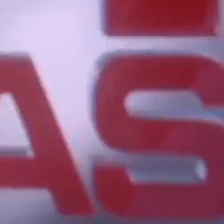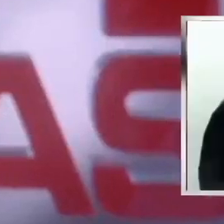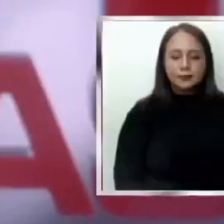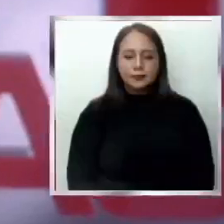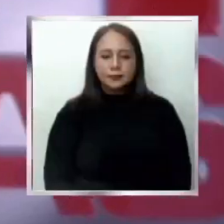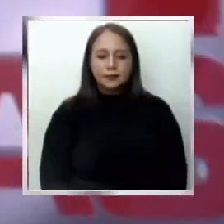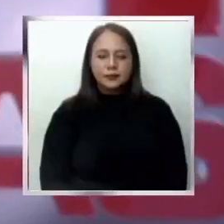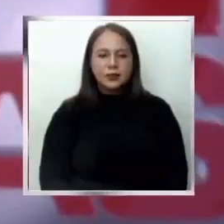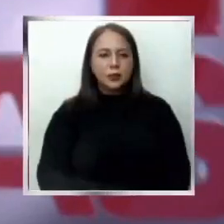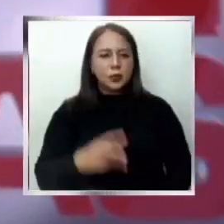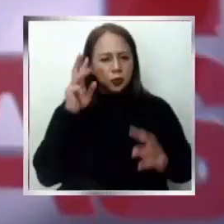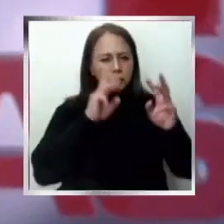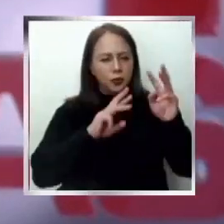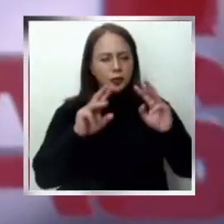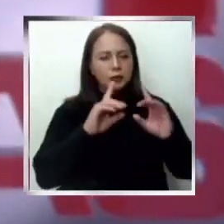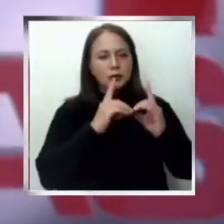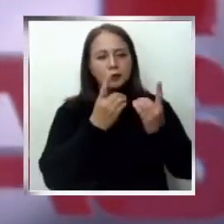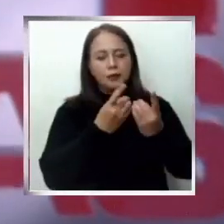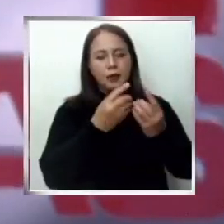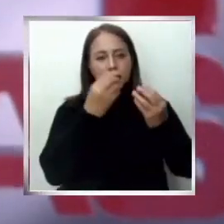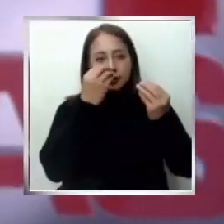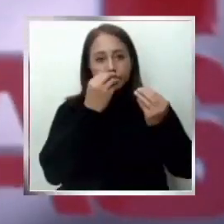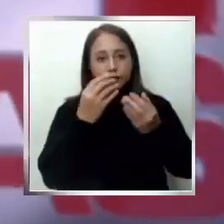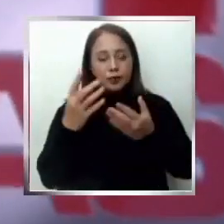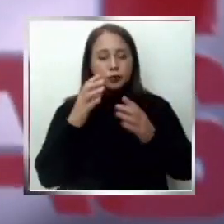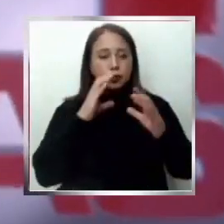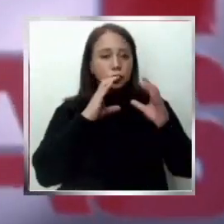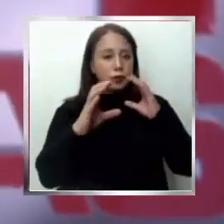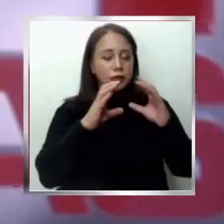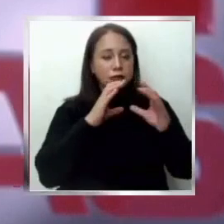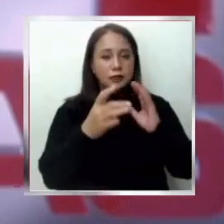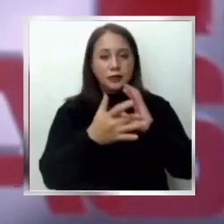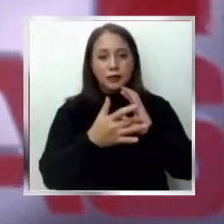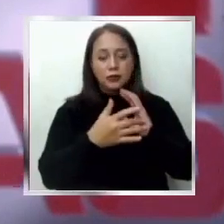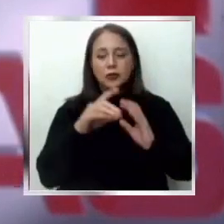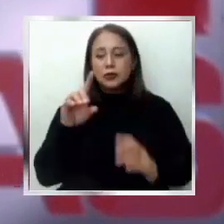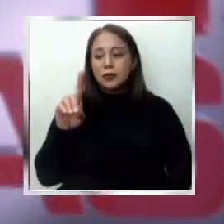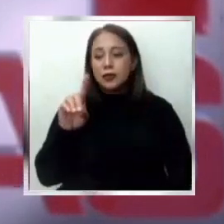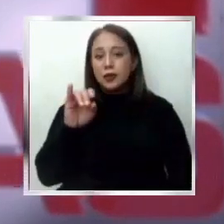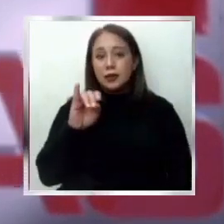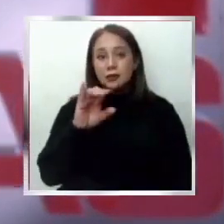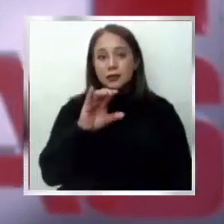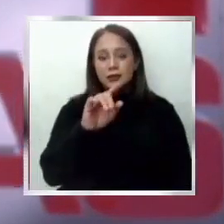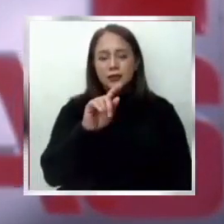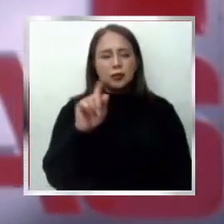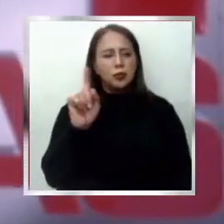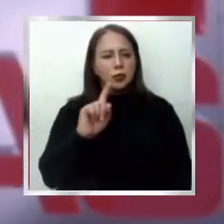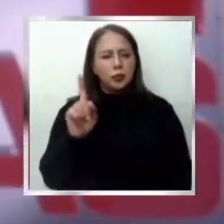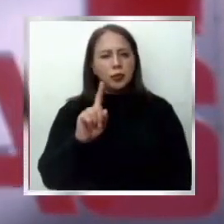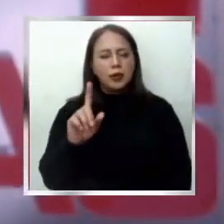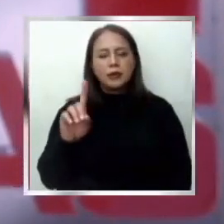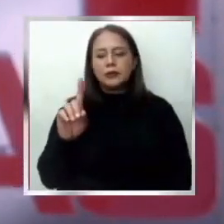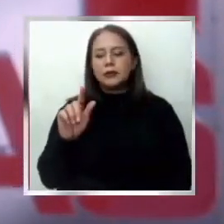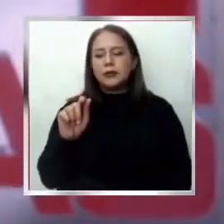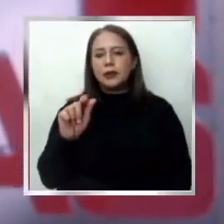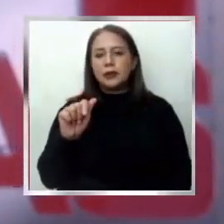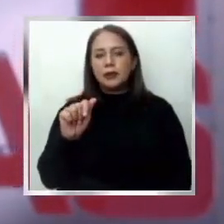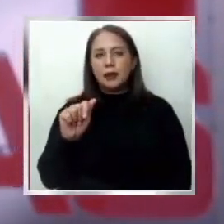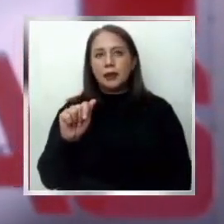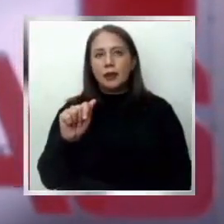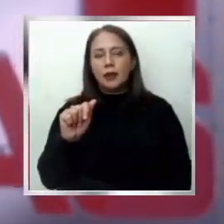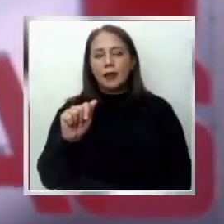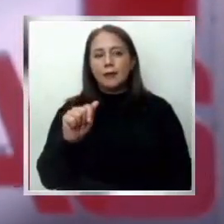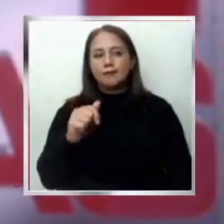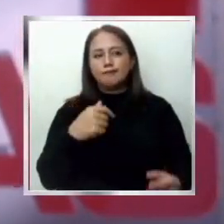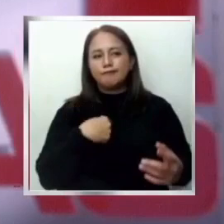Ikinababahala raw ng Department of Information and Communications Technology o DICT ang umano'y data breach o pagkakompromiso ng